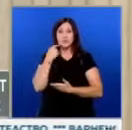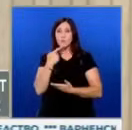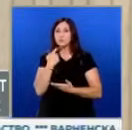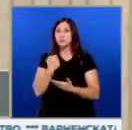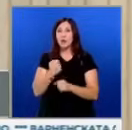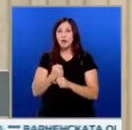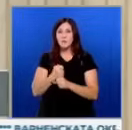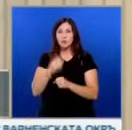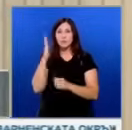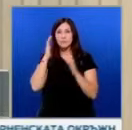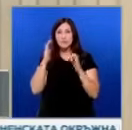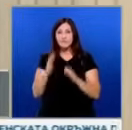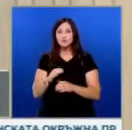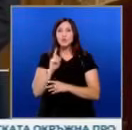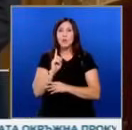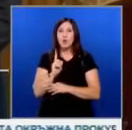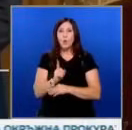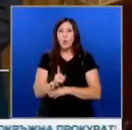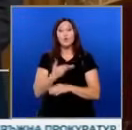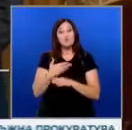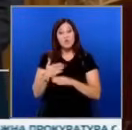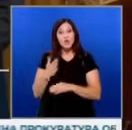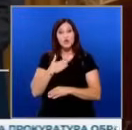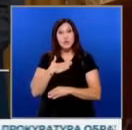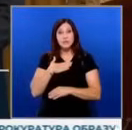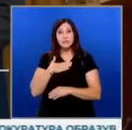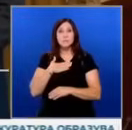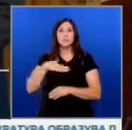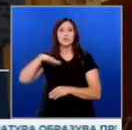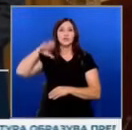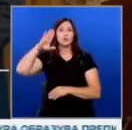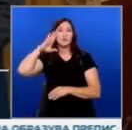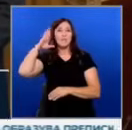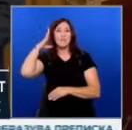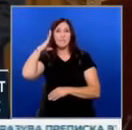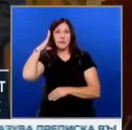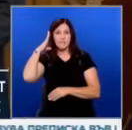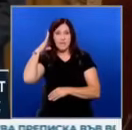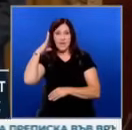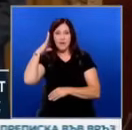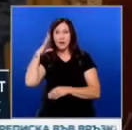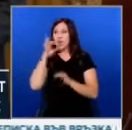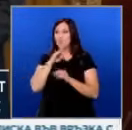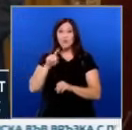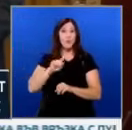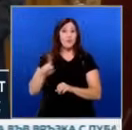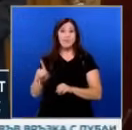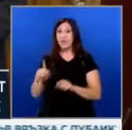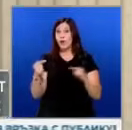за работата на правителството, на което все още съм служебен премиер. Никой не